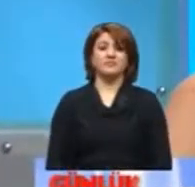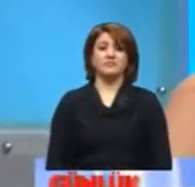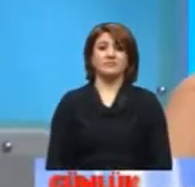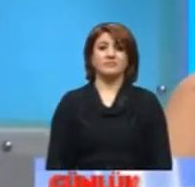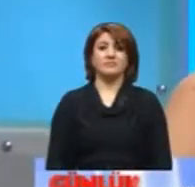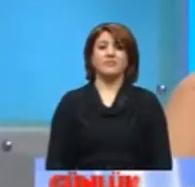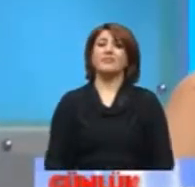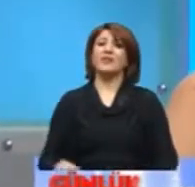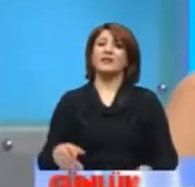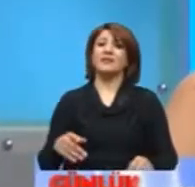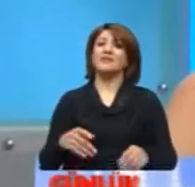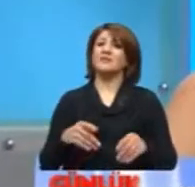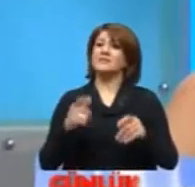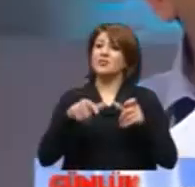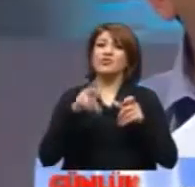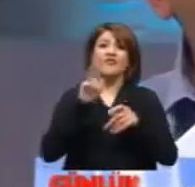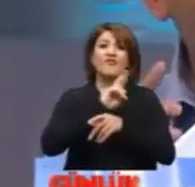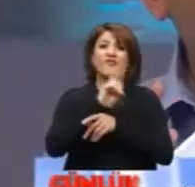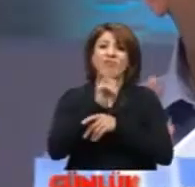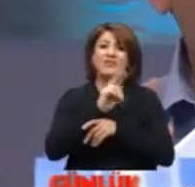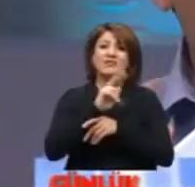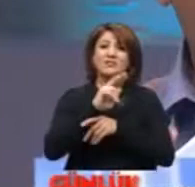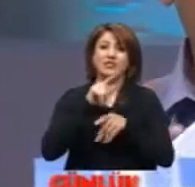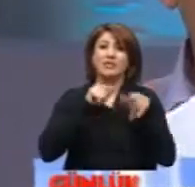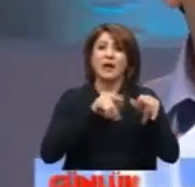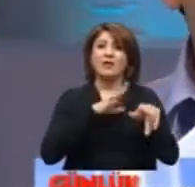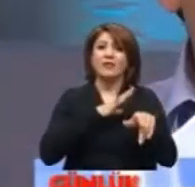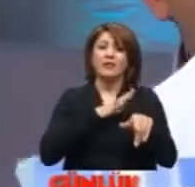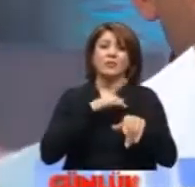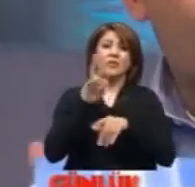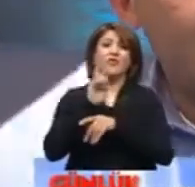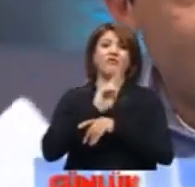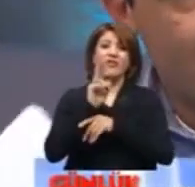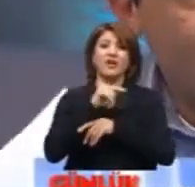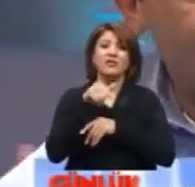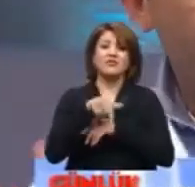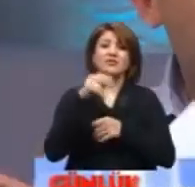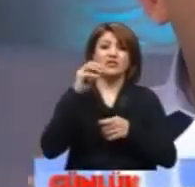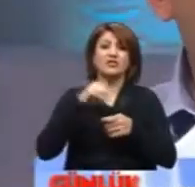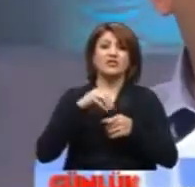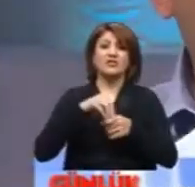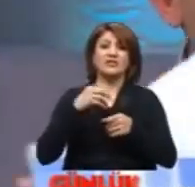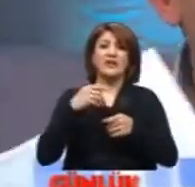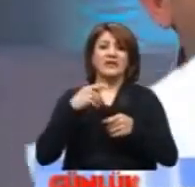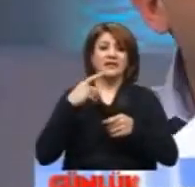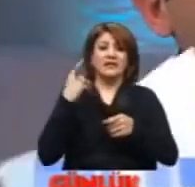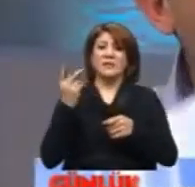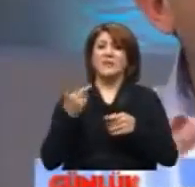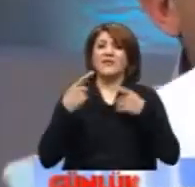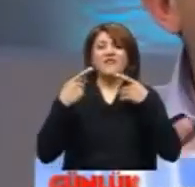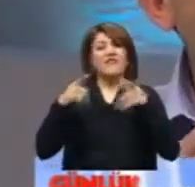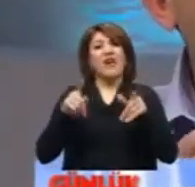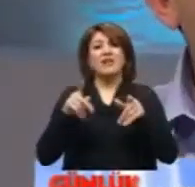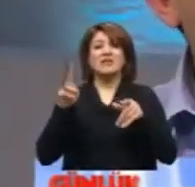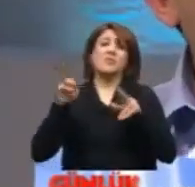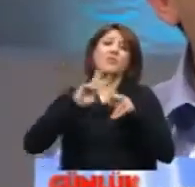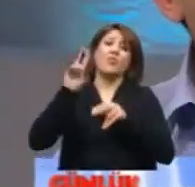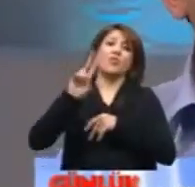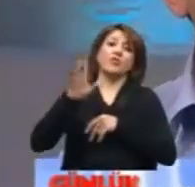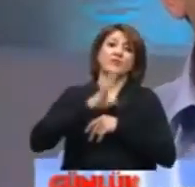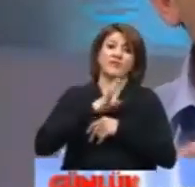sen sosyal medyayı takip ediyor musun bilmiyorum. Bu Facebook'taki profil fotoğraflarıyla dalga geçen ayrı bir şey var. Moda